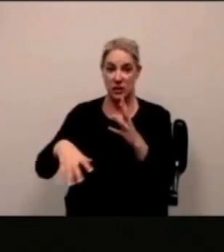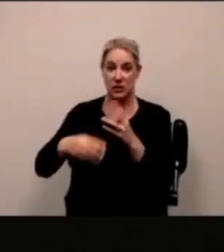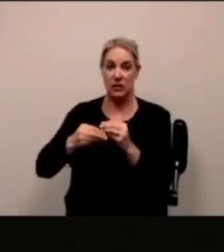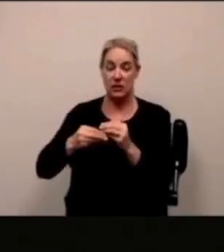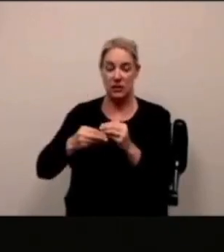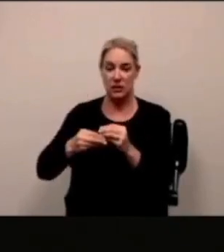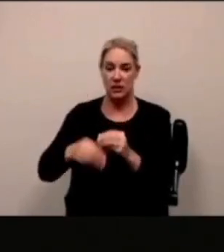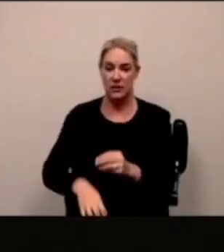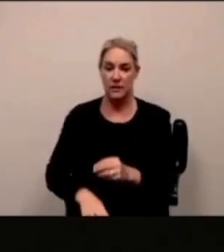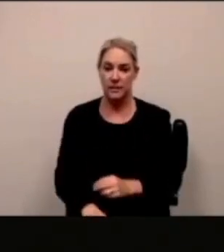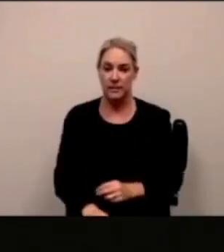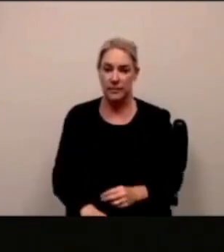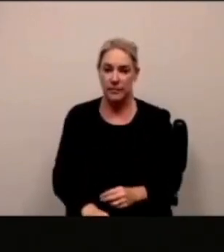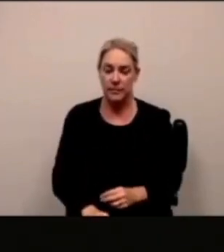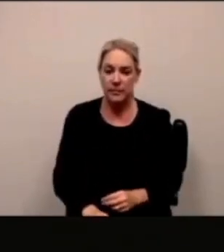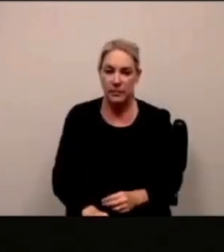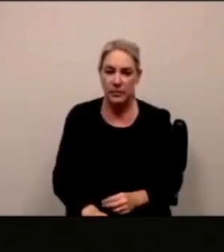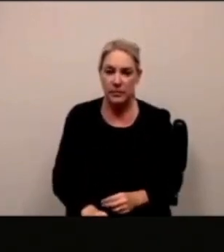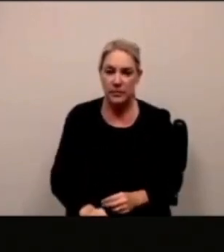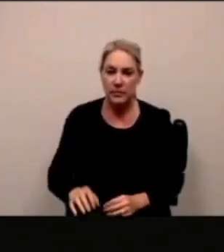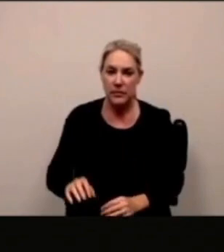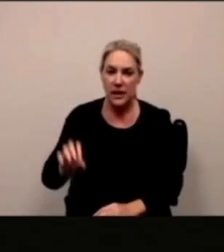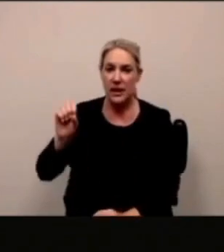はあと紹介したいと思います